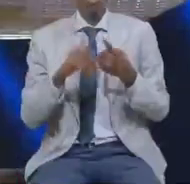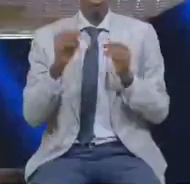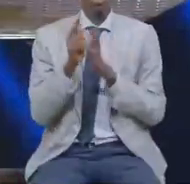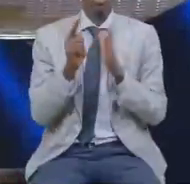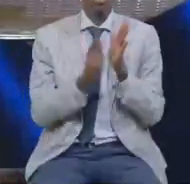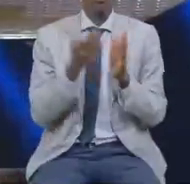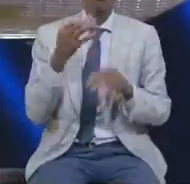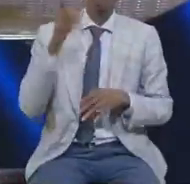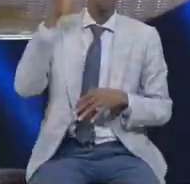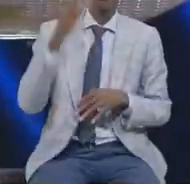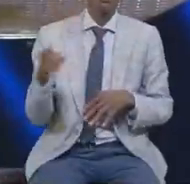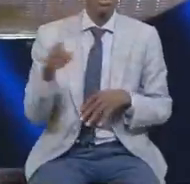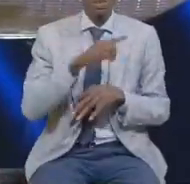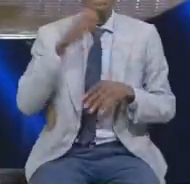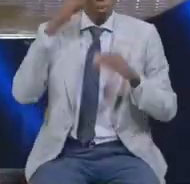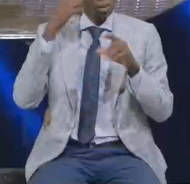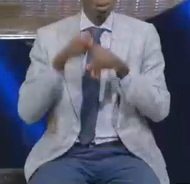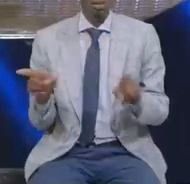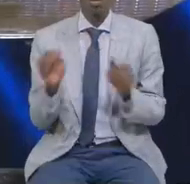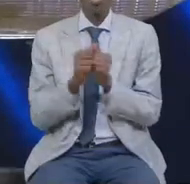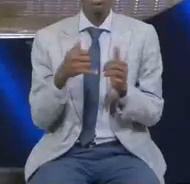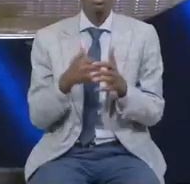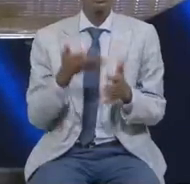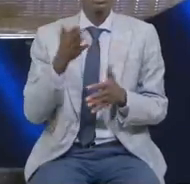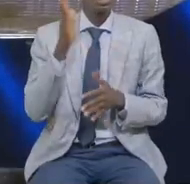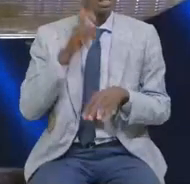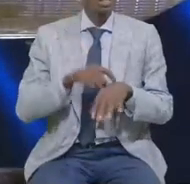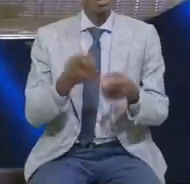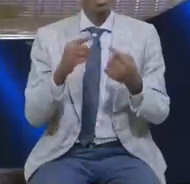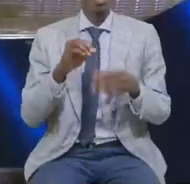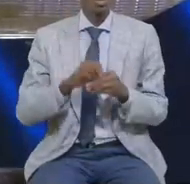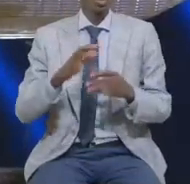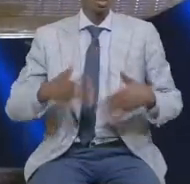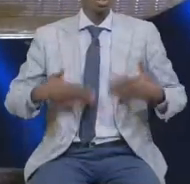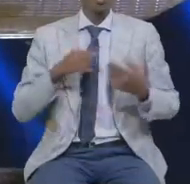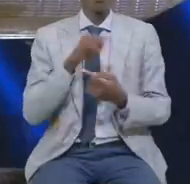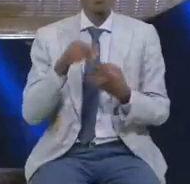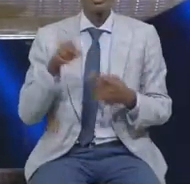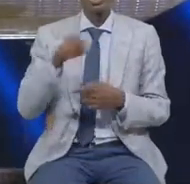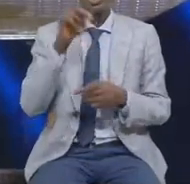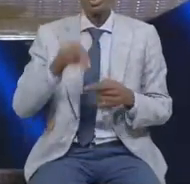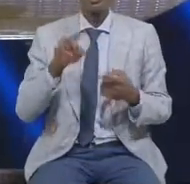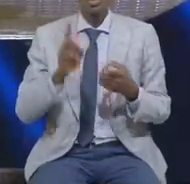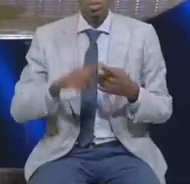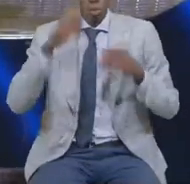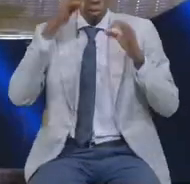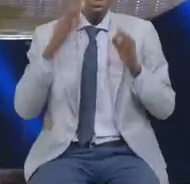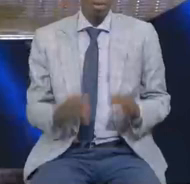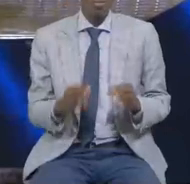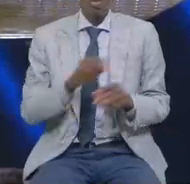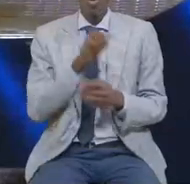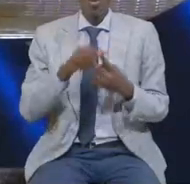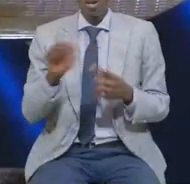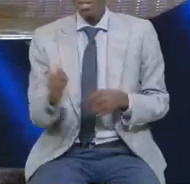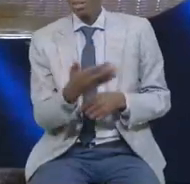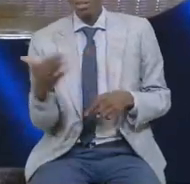Dieu. Alors, ils ont tracé la ligne. Le temps viendra dans ta vie où tu dois tracer la ligne. Lorsque quelque chose